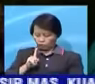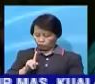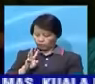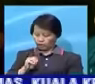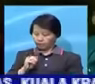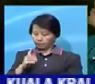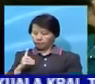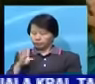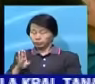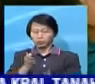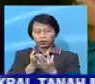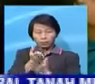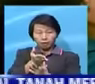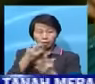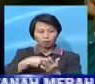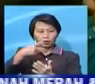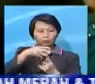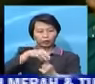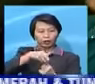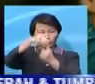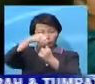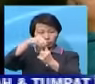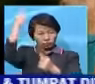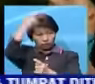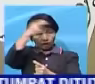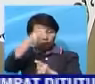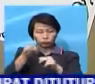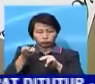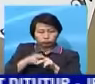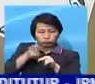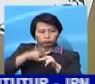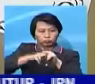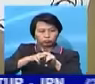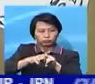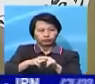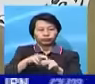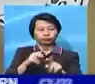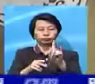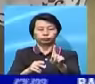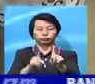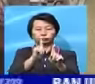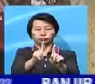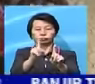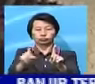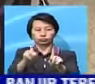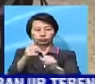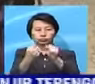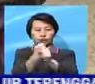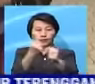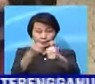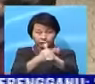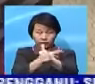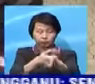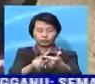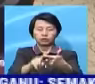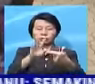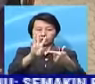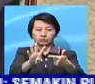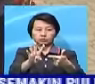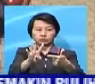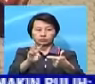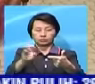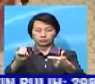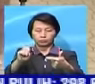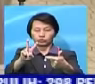1MDB menerusi program khas haji itu sentiasa meningkat, iaitu sebanyak 111 pada tahun pertama kepada 400